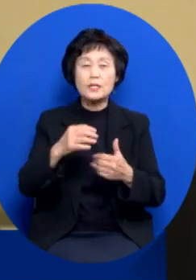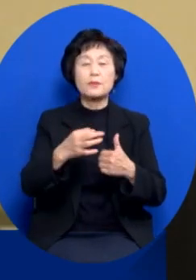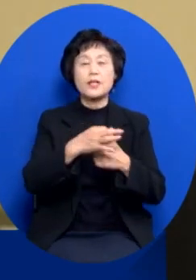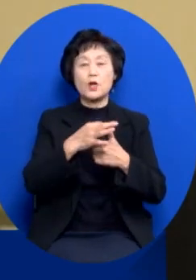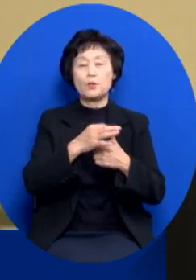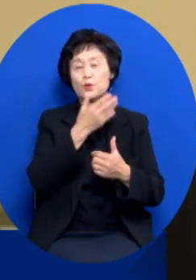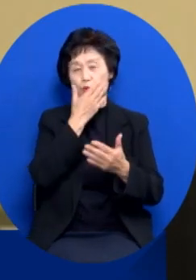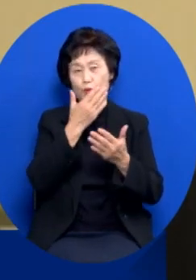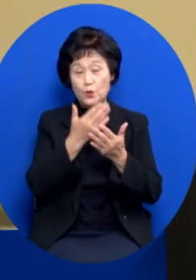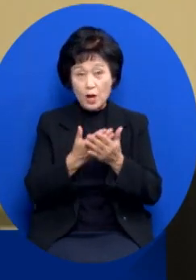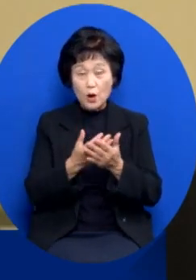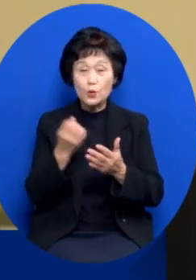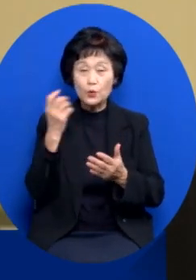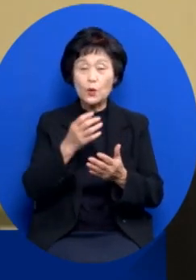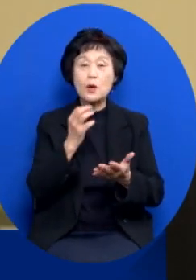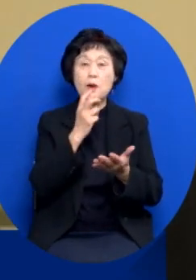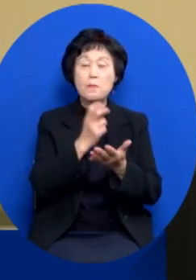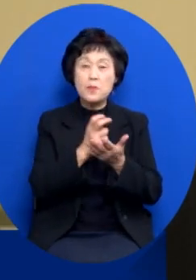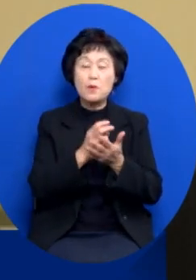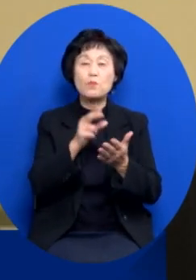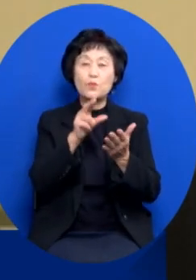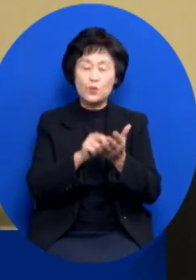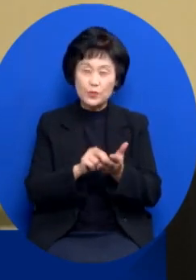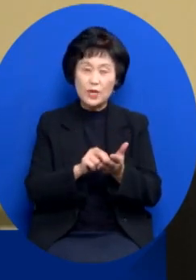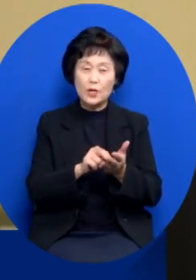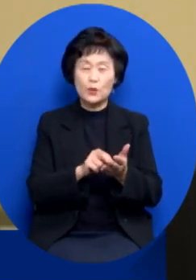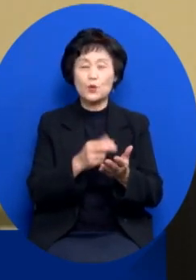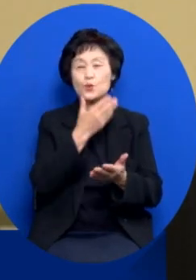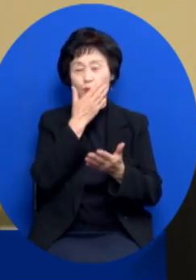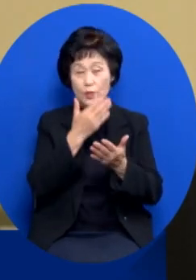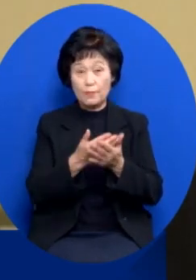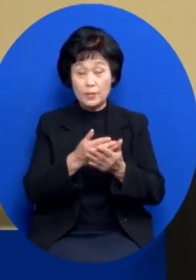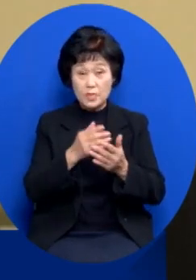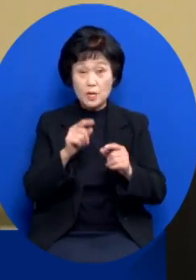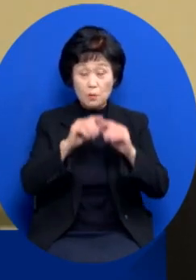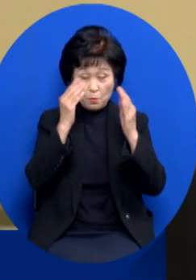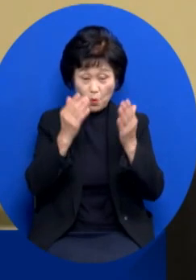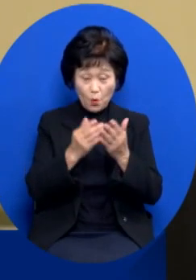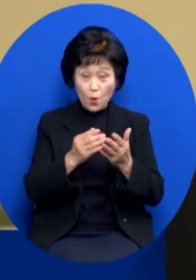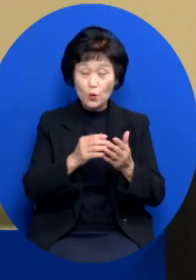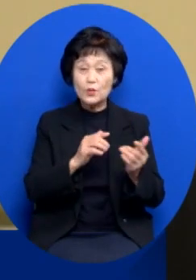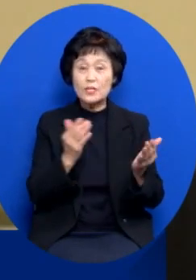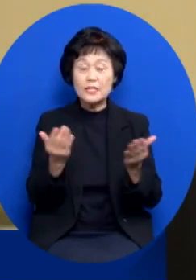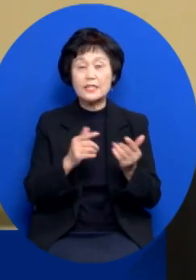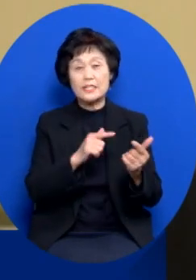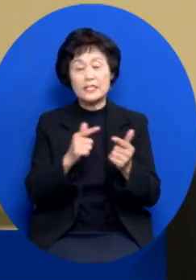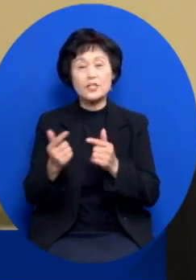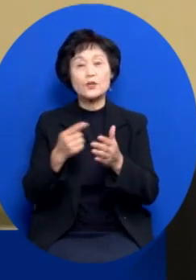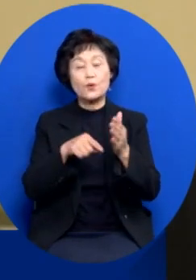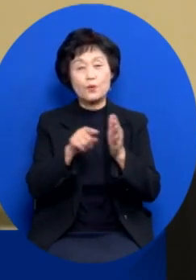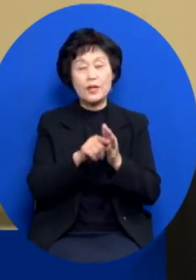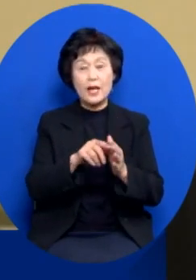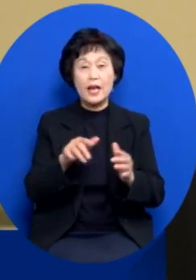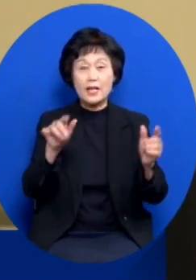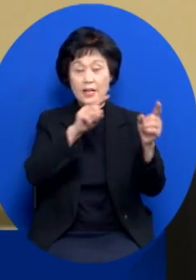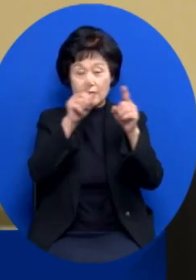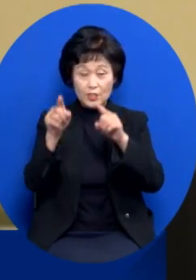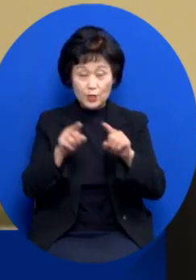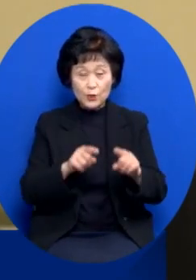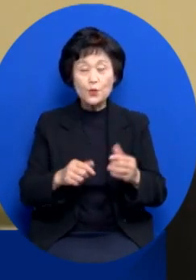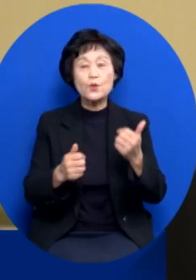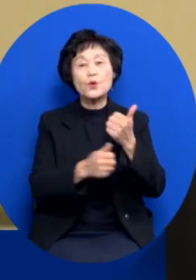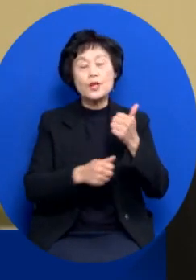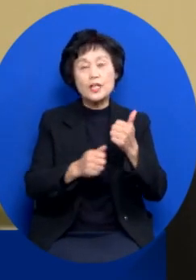그다음에 헌법 모든 개수정 행위도 중요합니다. 이 모든 것들을 위해서 전국 노회 모든 임원들을